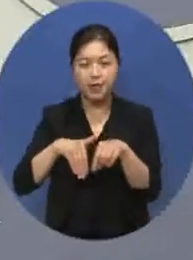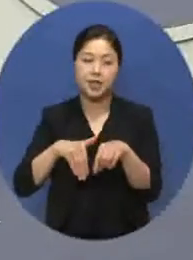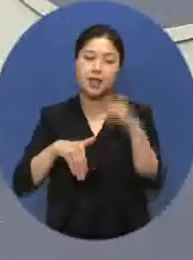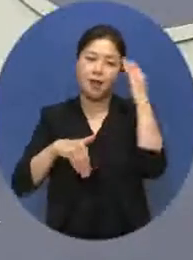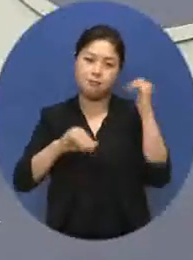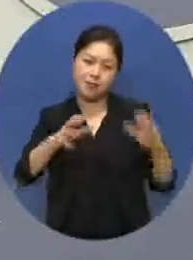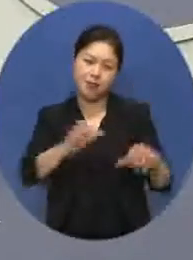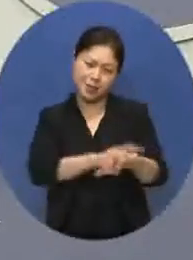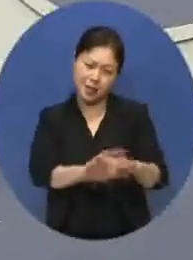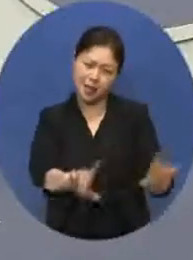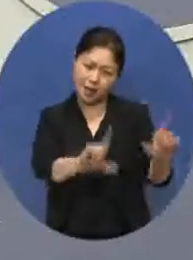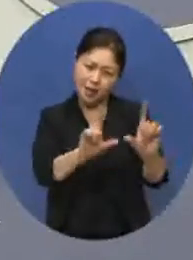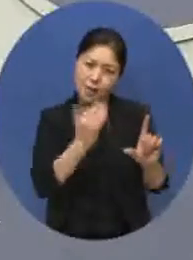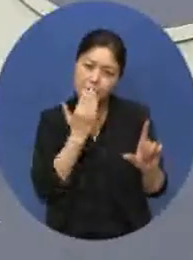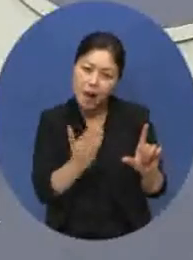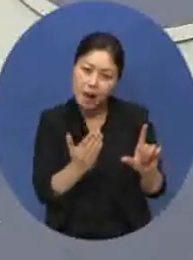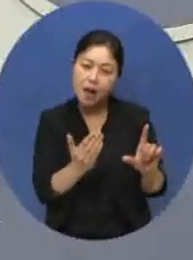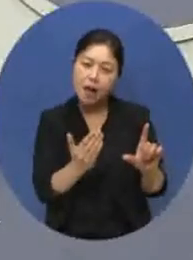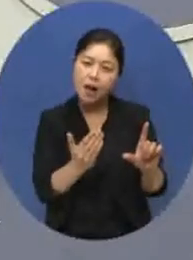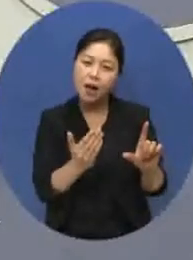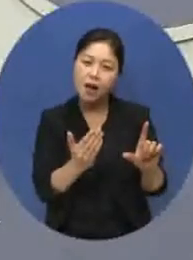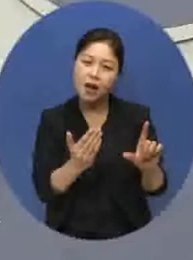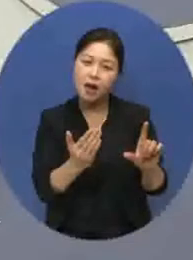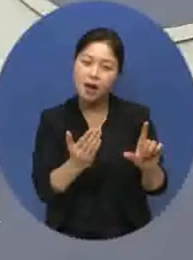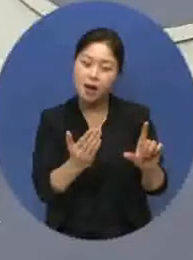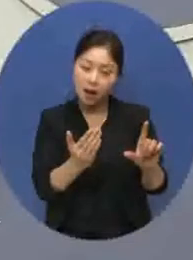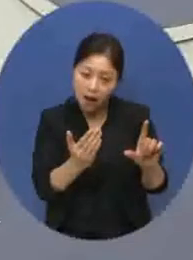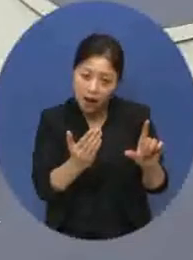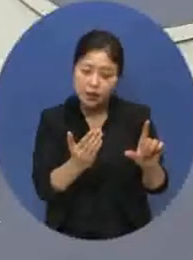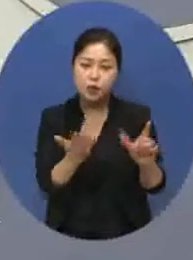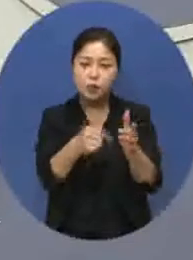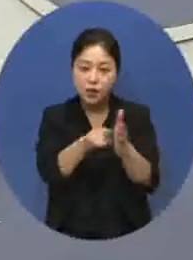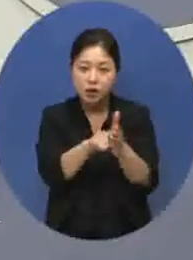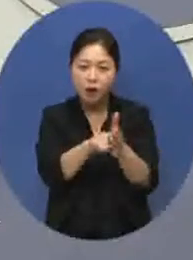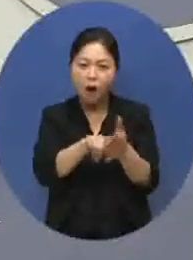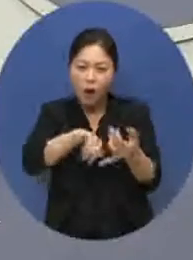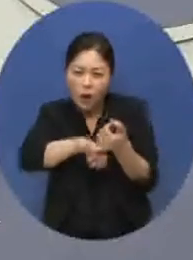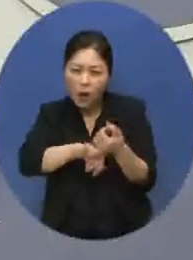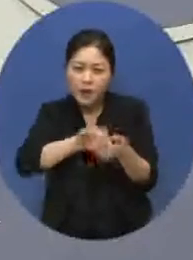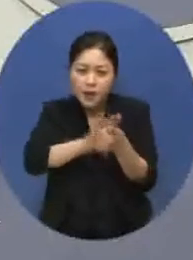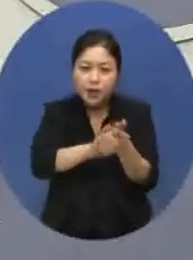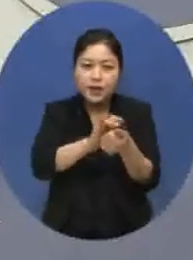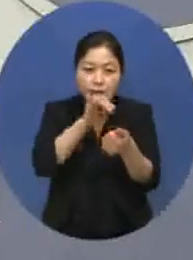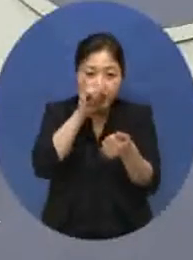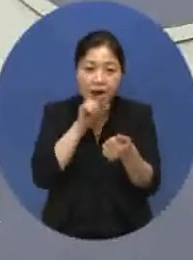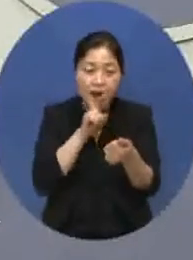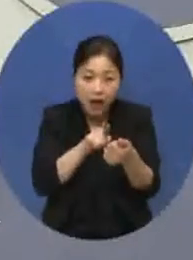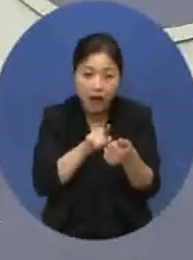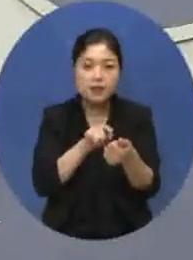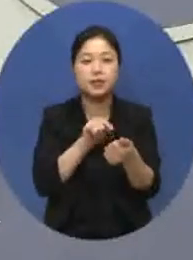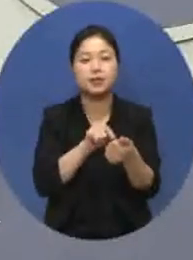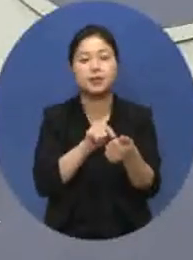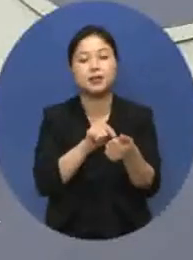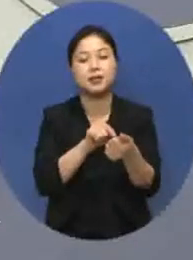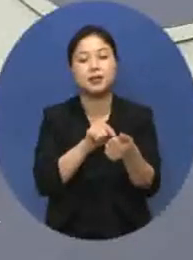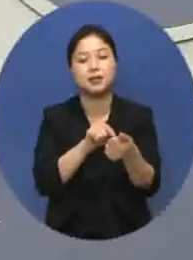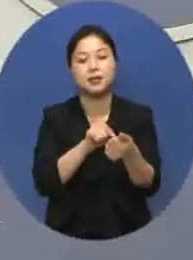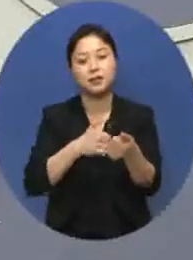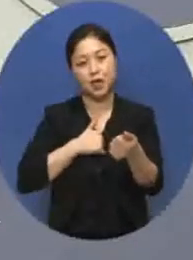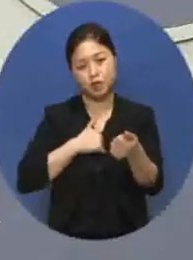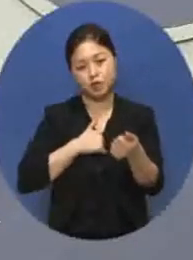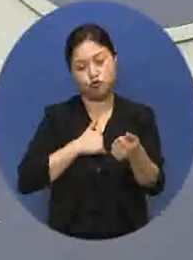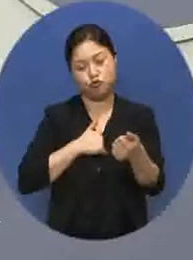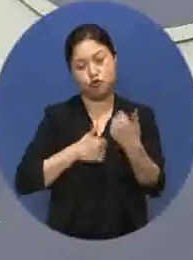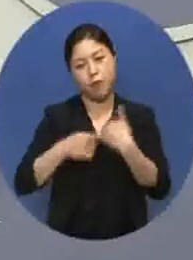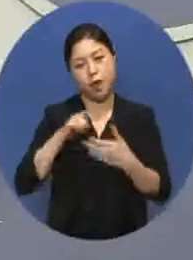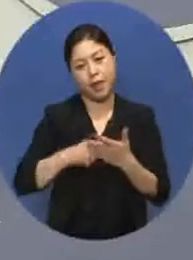잘 살기 위한 잘 살기 위한 거에 틀림없이 기여하고 공헌할 수 있다. 라는 또 자부심도 한번